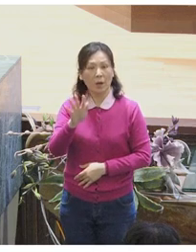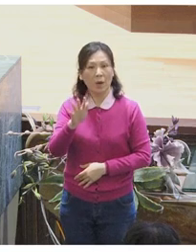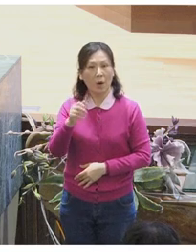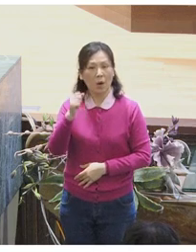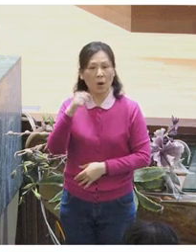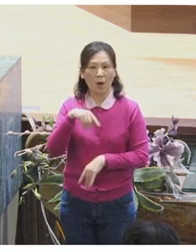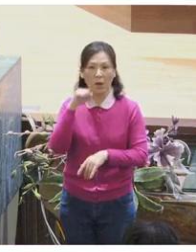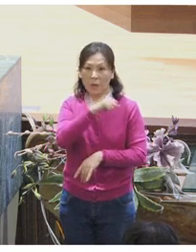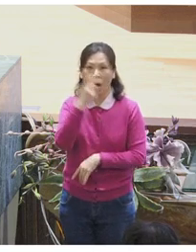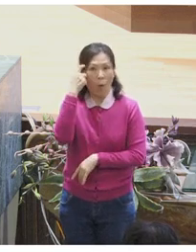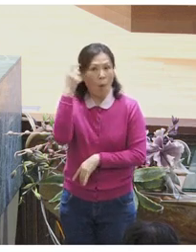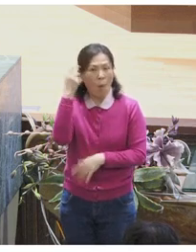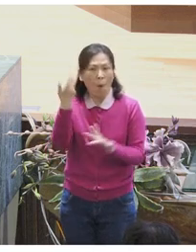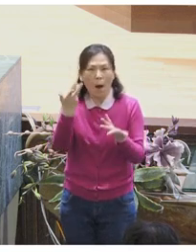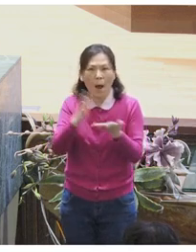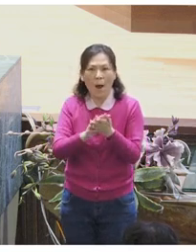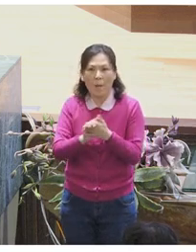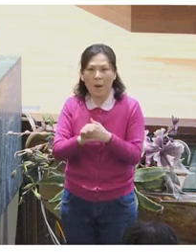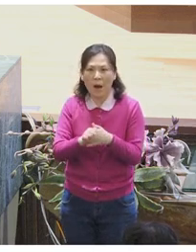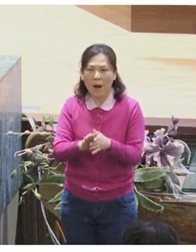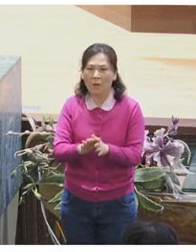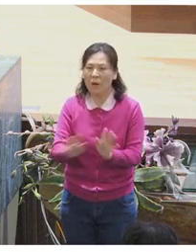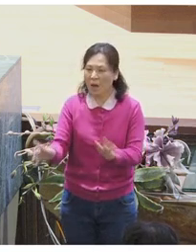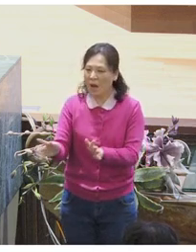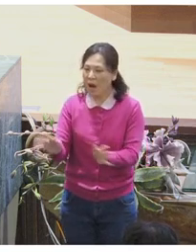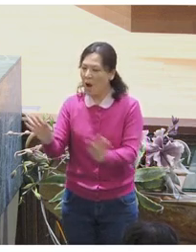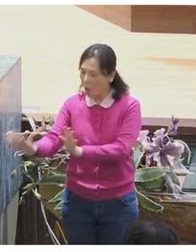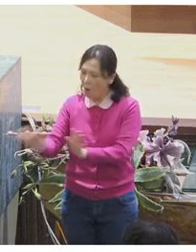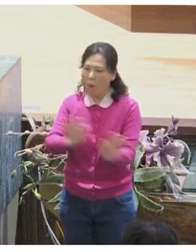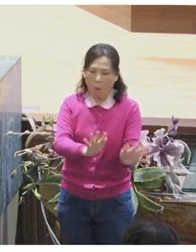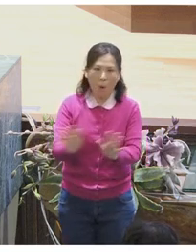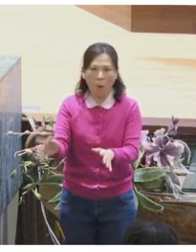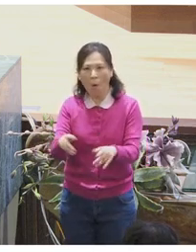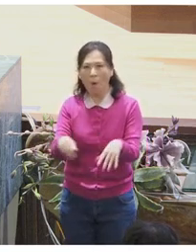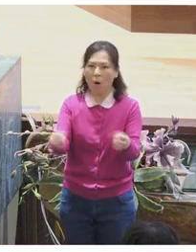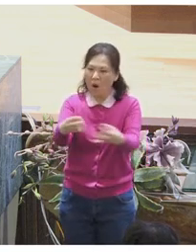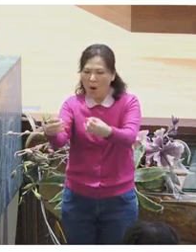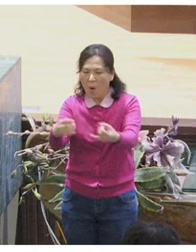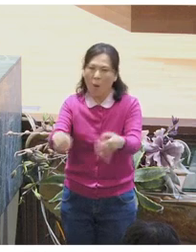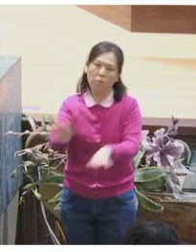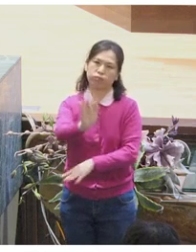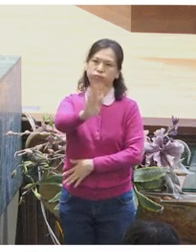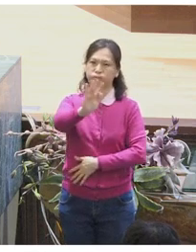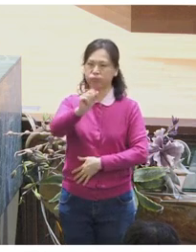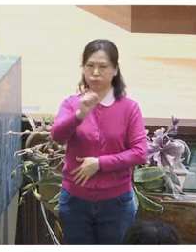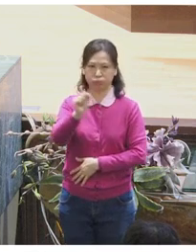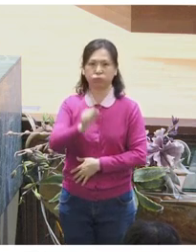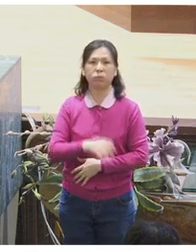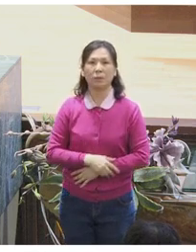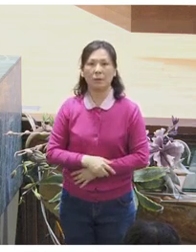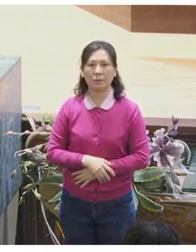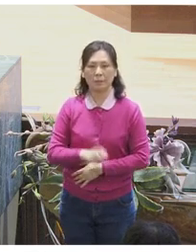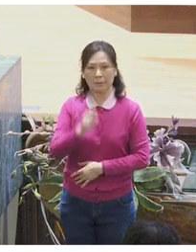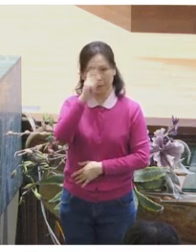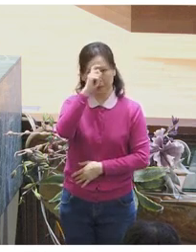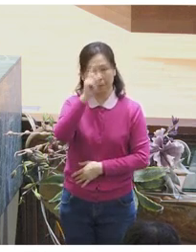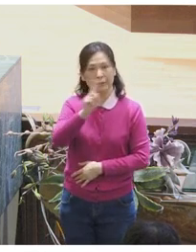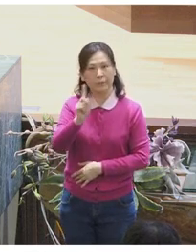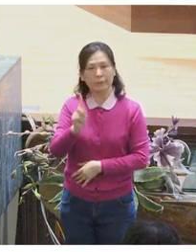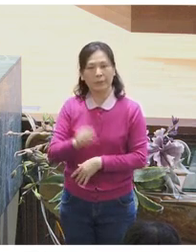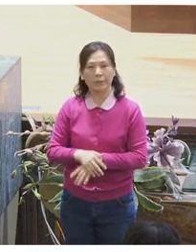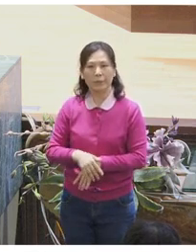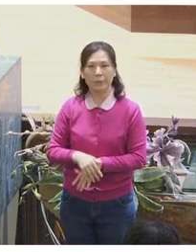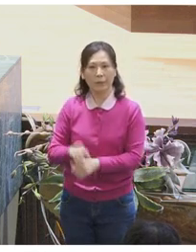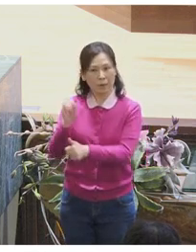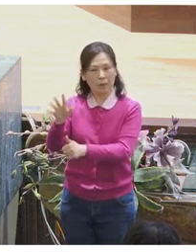是不能用巧的啦，哦，所以我们希望说，啊，我们也建议现在的